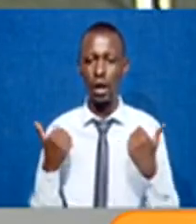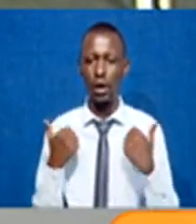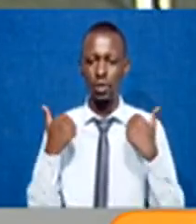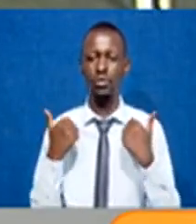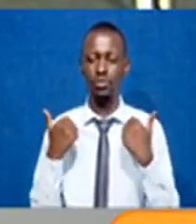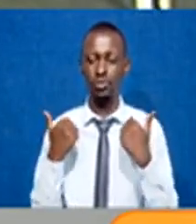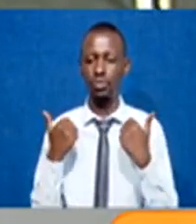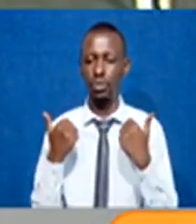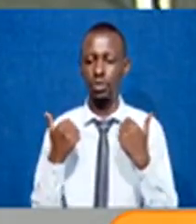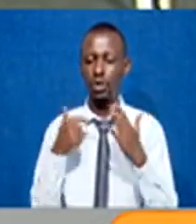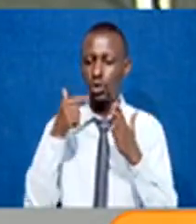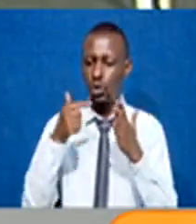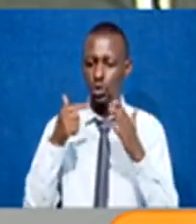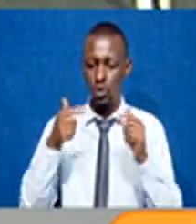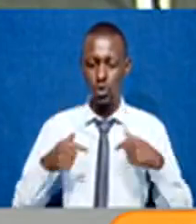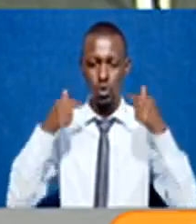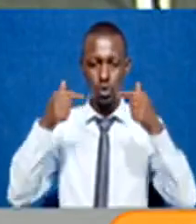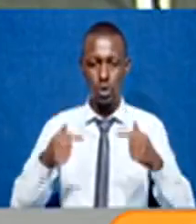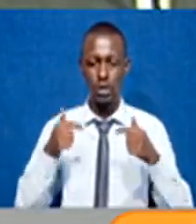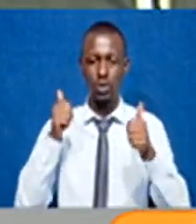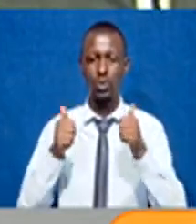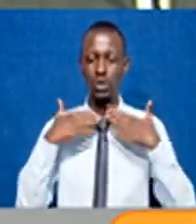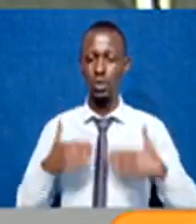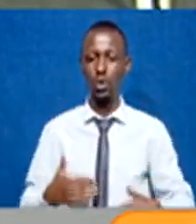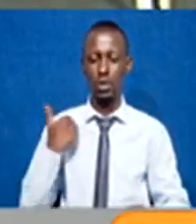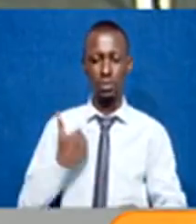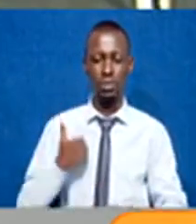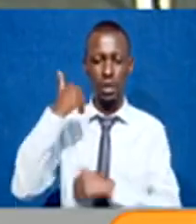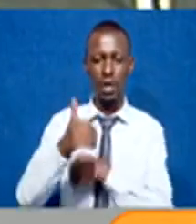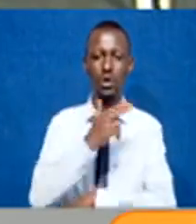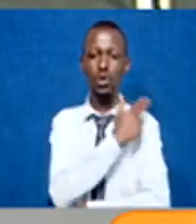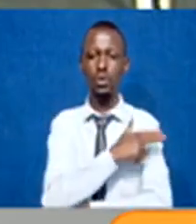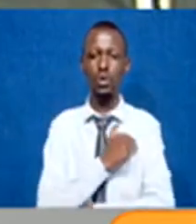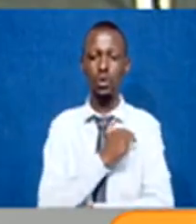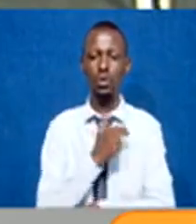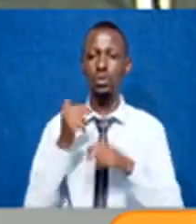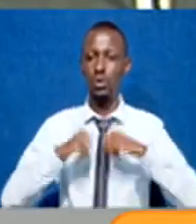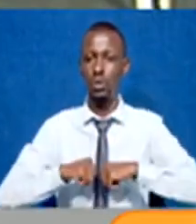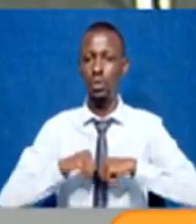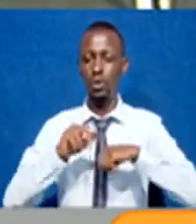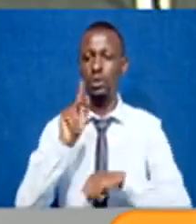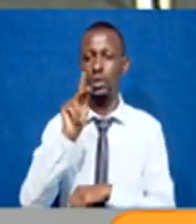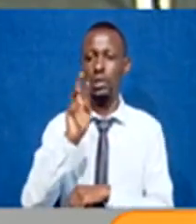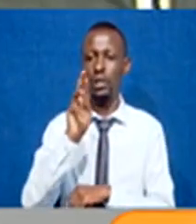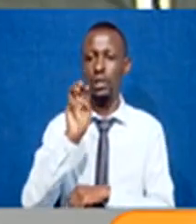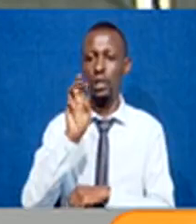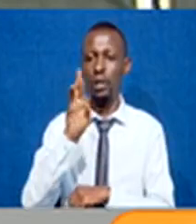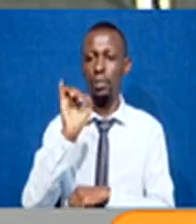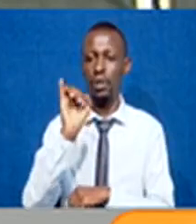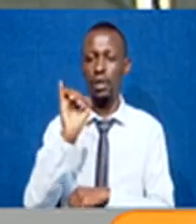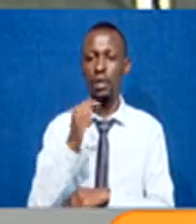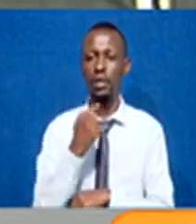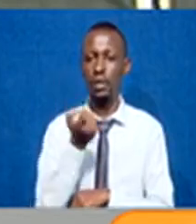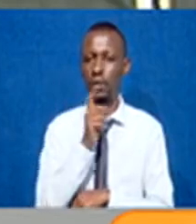nje ya hospitali. Akizungumza wakati wa uzinduzi wa gari hilo maalum, kaimu afisa mkuu mtendaji wa KEMRI Elija Songok alisema